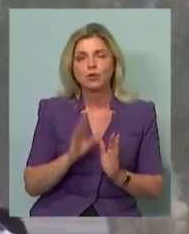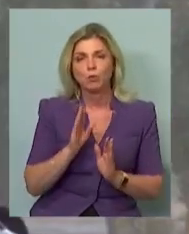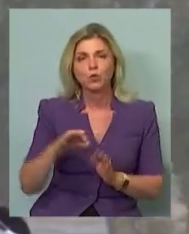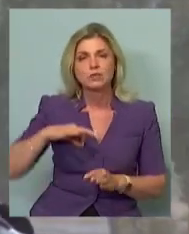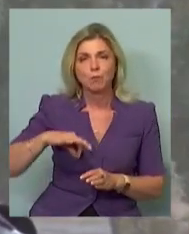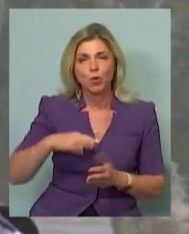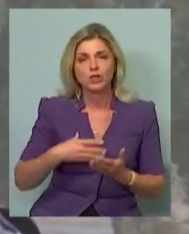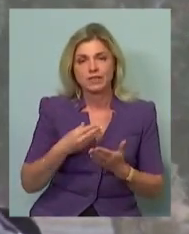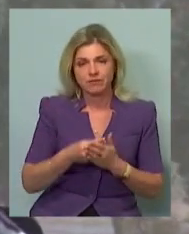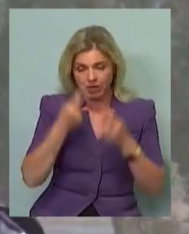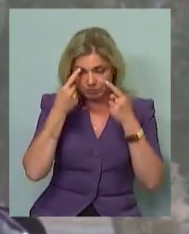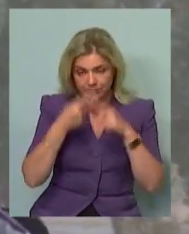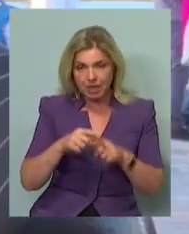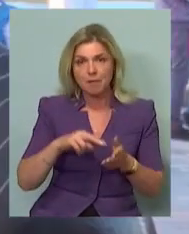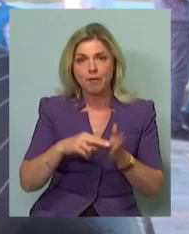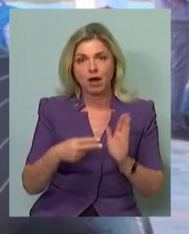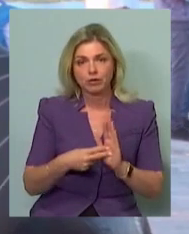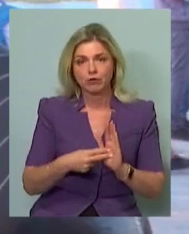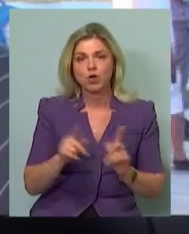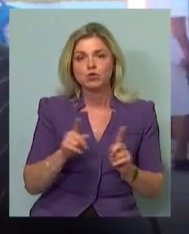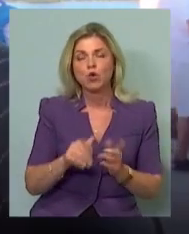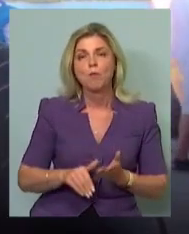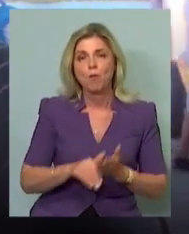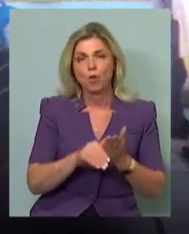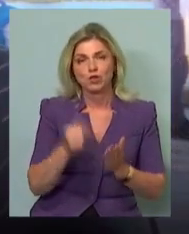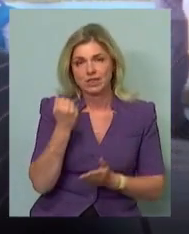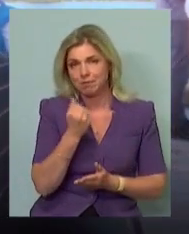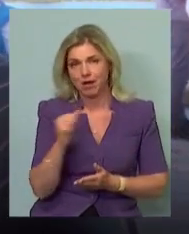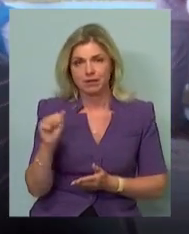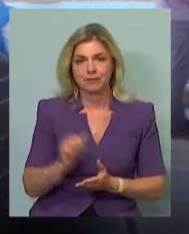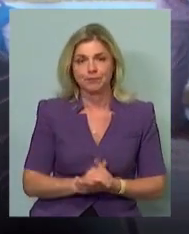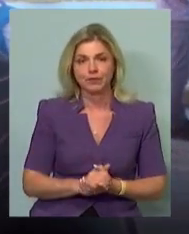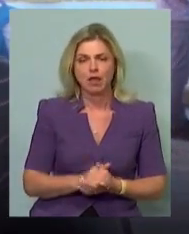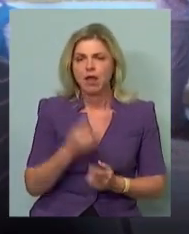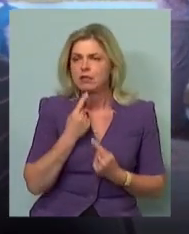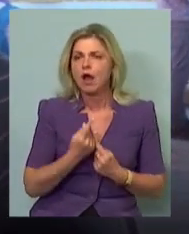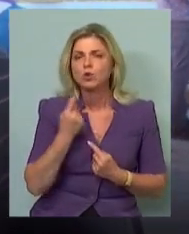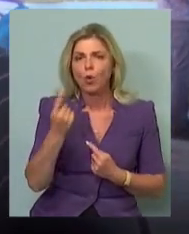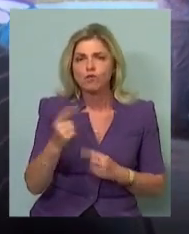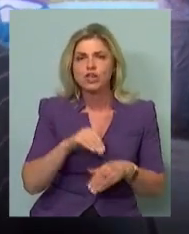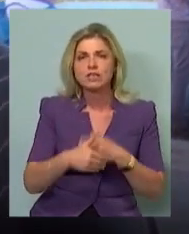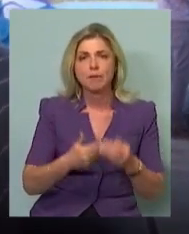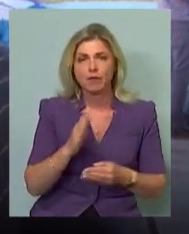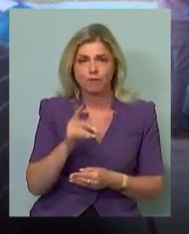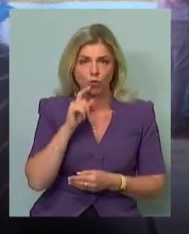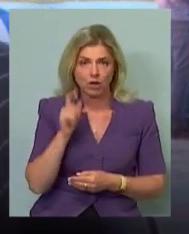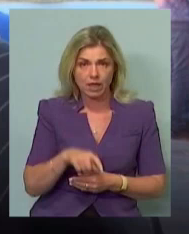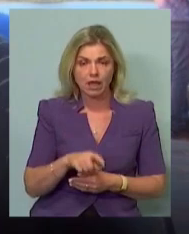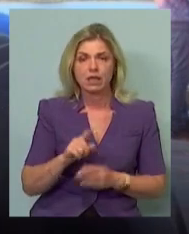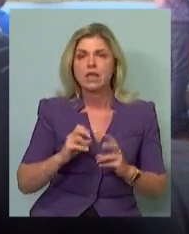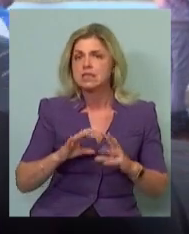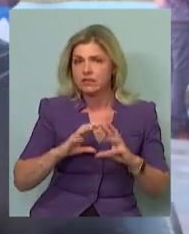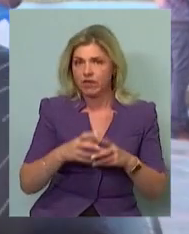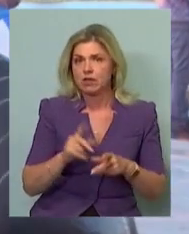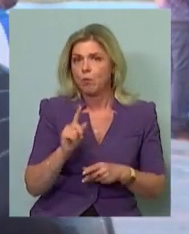може допомогти перемогти у змаганнях. Найдовший масовий заплив в Україні. Навіть у світі, напевне. Тому що на 50